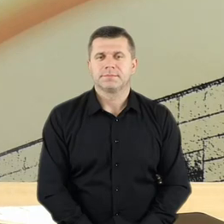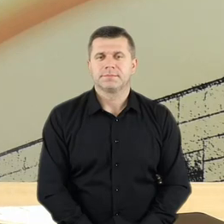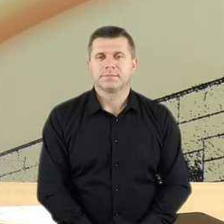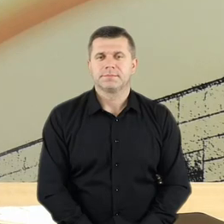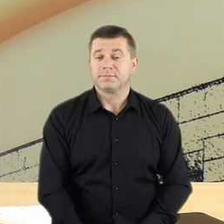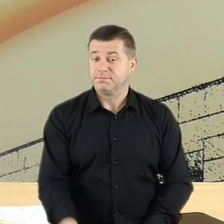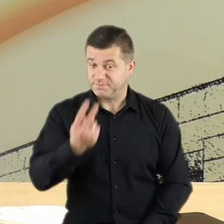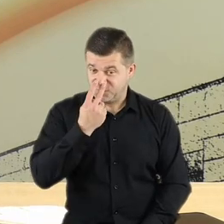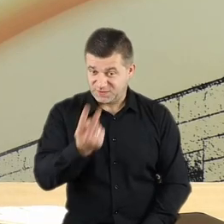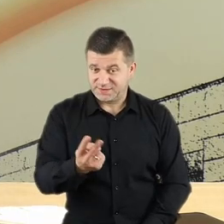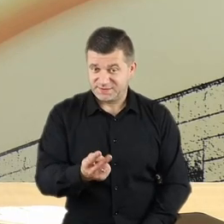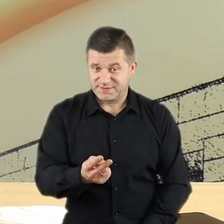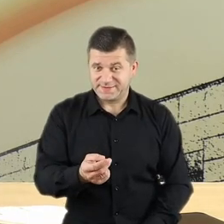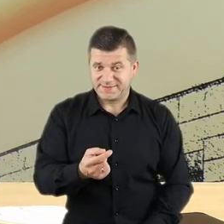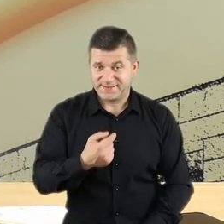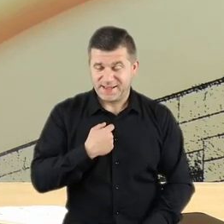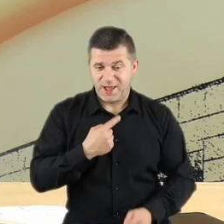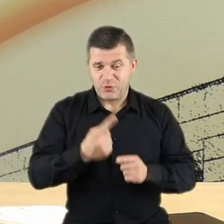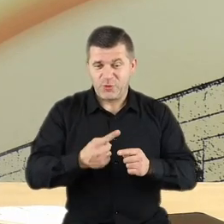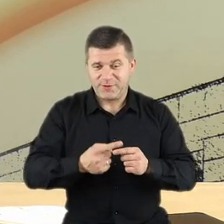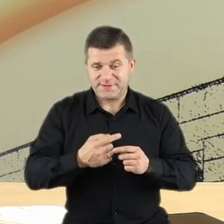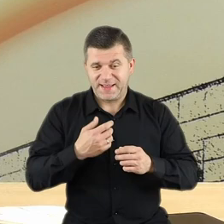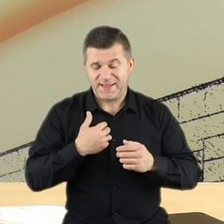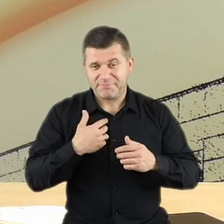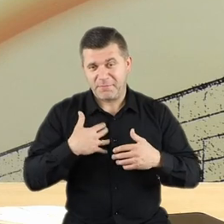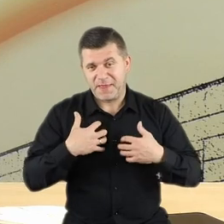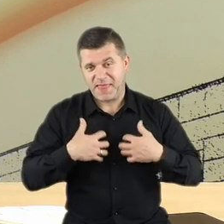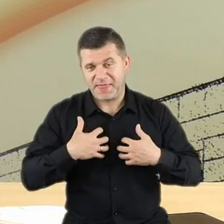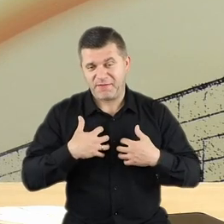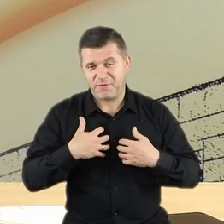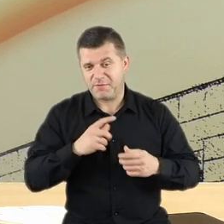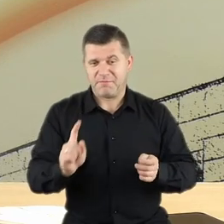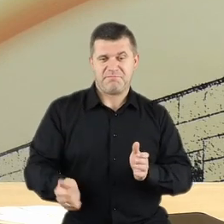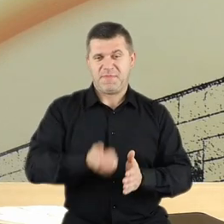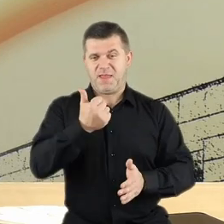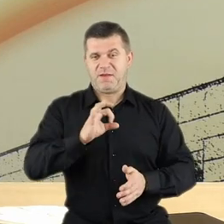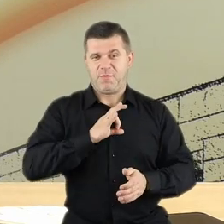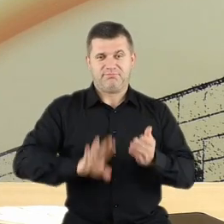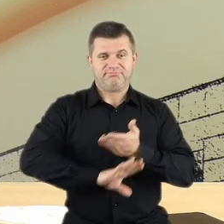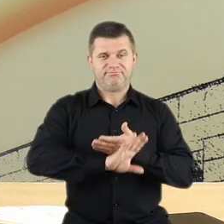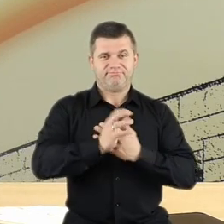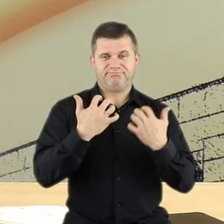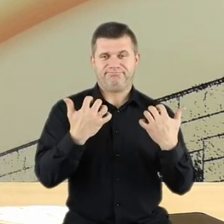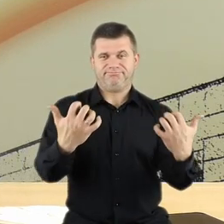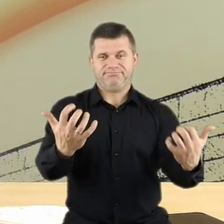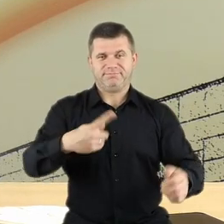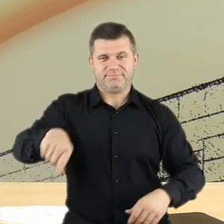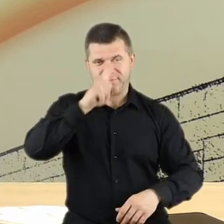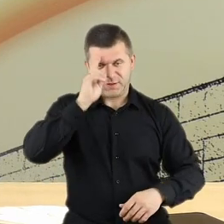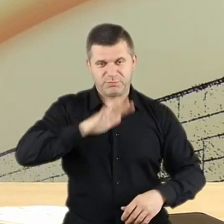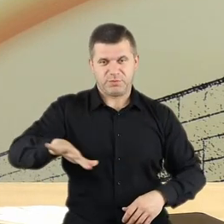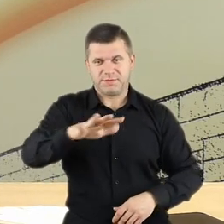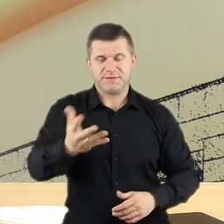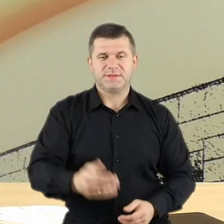widzicie że się denerwuję bardziej niż my bo to jest takie moje pierwsze wystąpienie przed taką publicznością